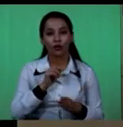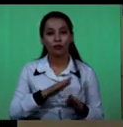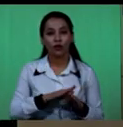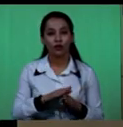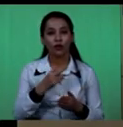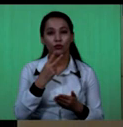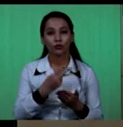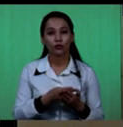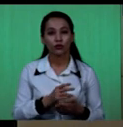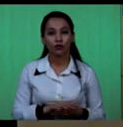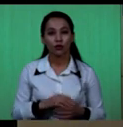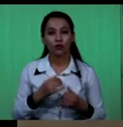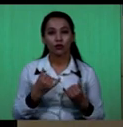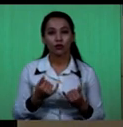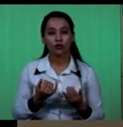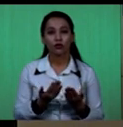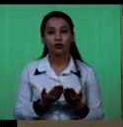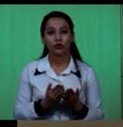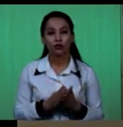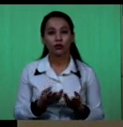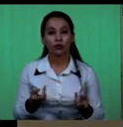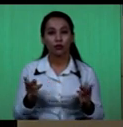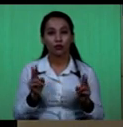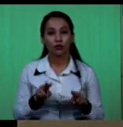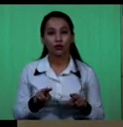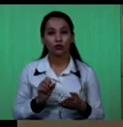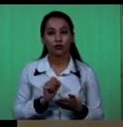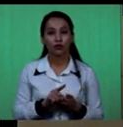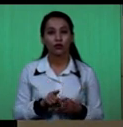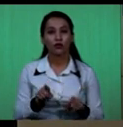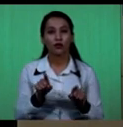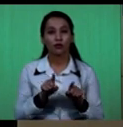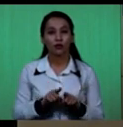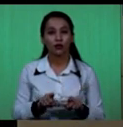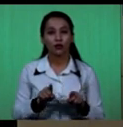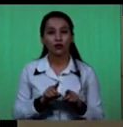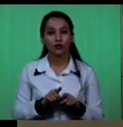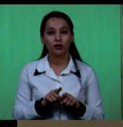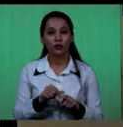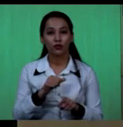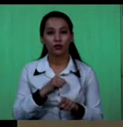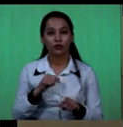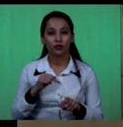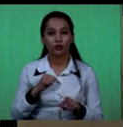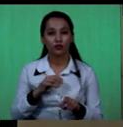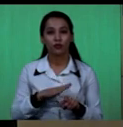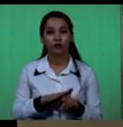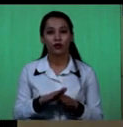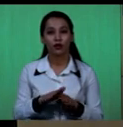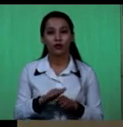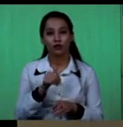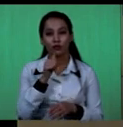oldik. Ana endi darslikdagi qolgan misollarni xuddi shu tartibda o'zingiz mustaqil